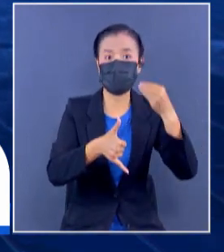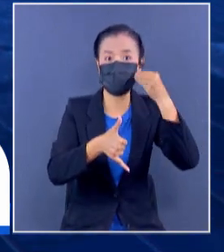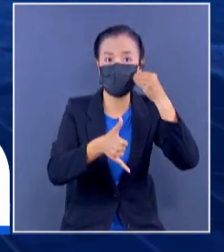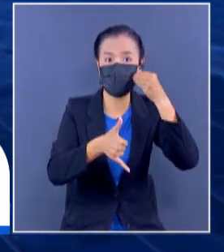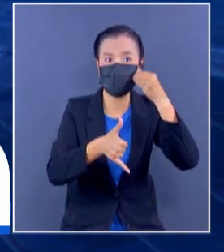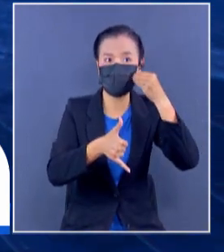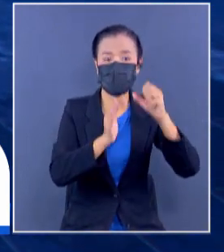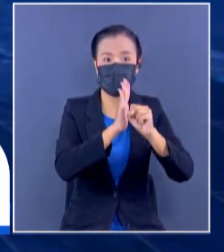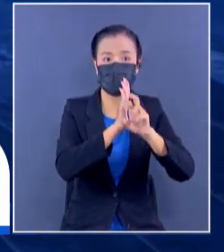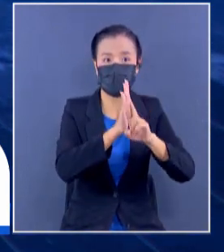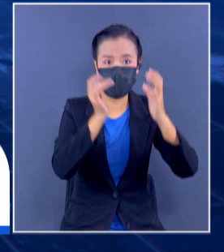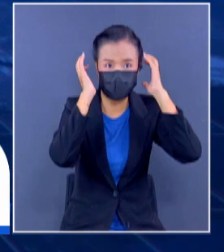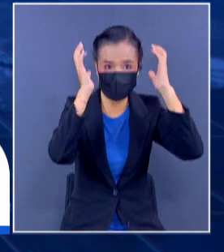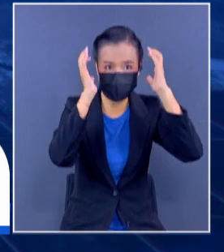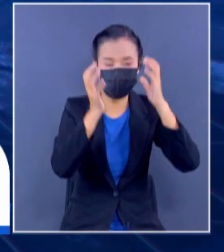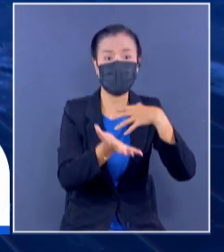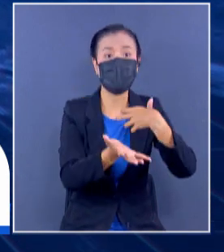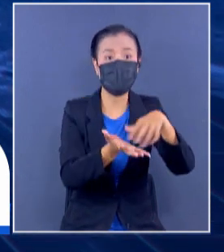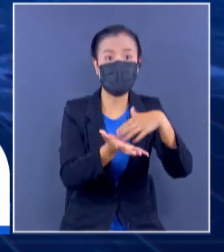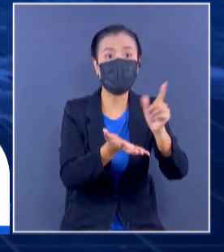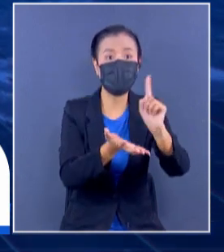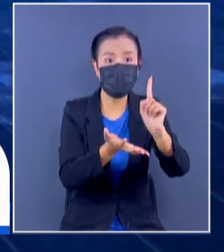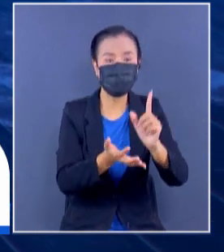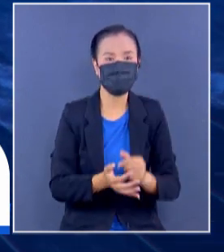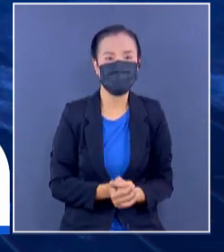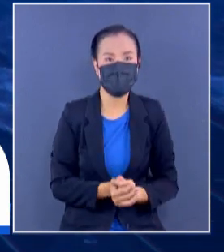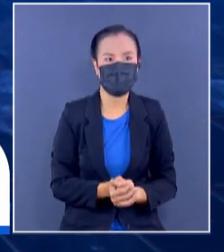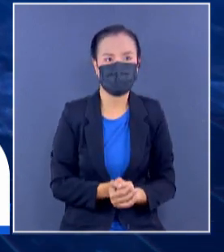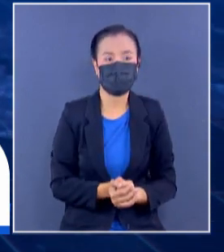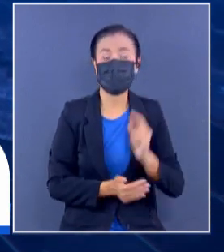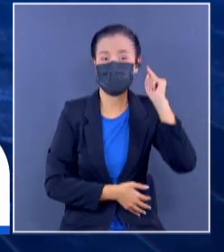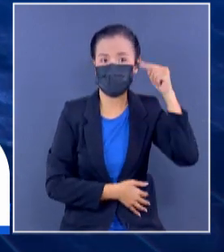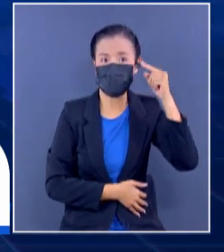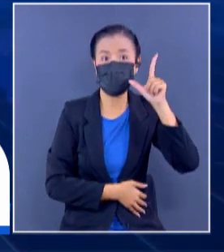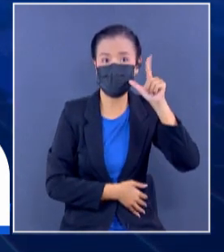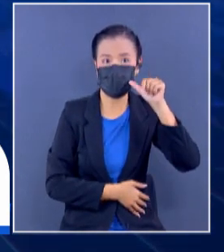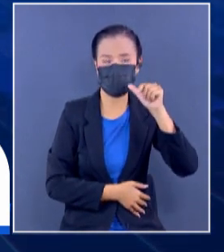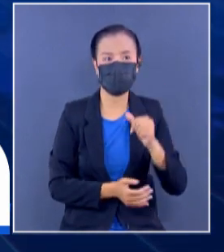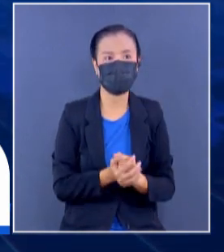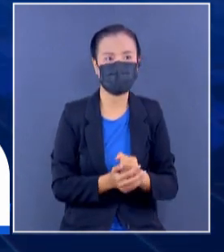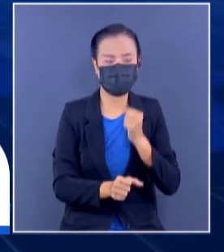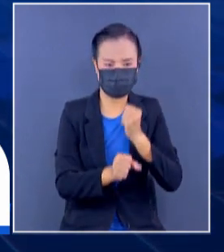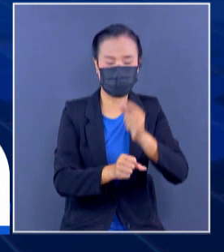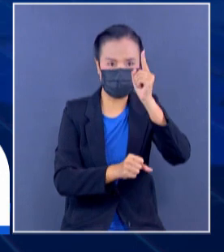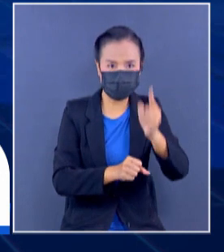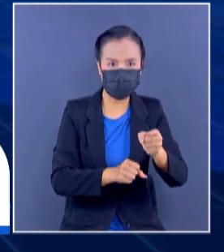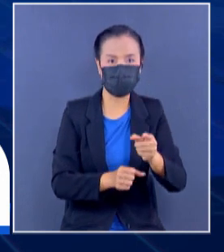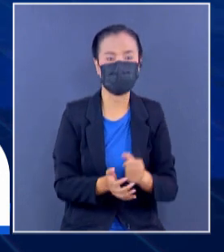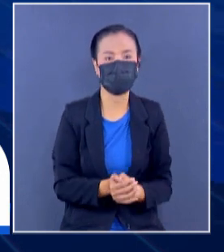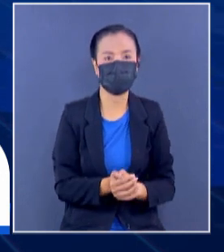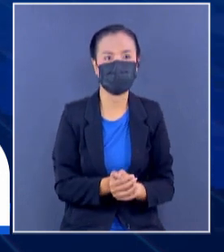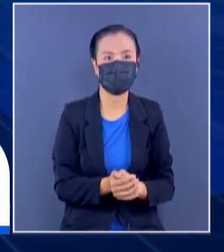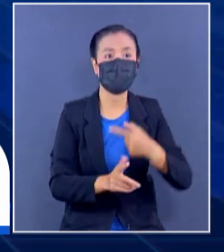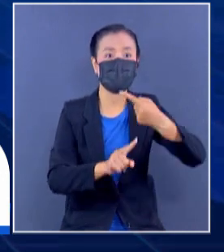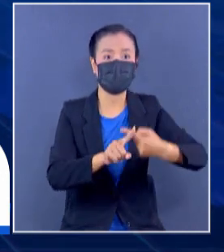รีแล้วเขาให้การว่ายังไงครับผู้ต้องหาคนนี้บอกว่าทำจริงๆเมื่อช่วง